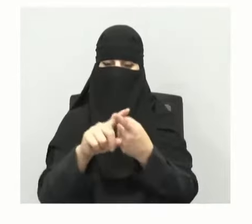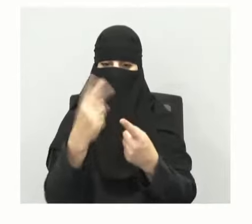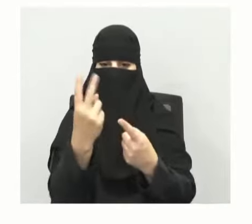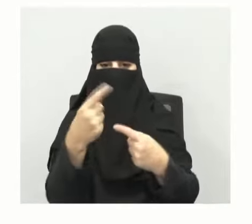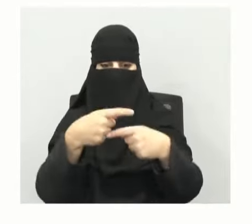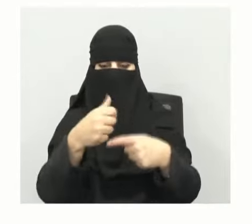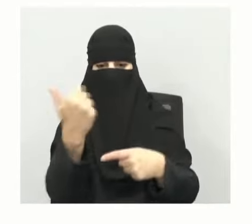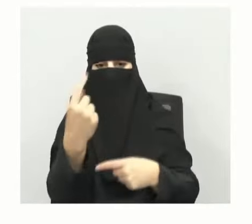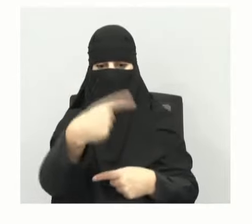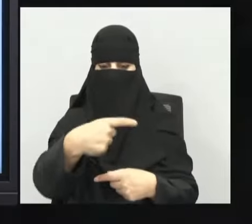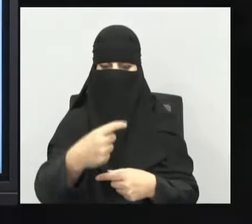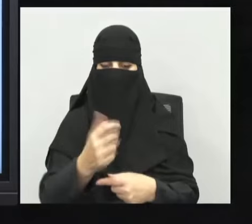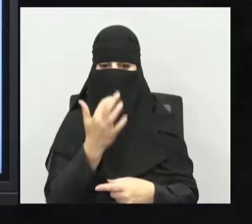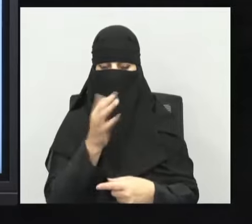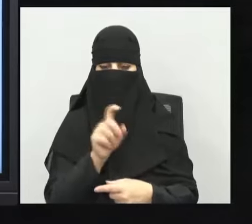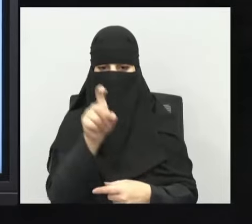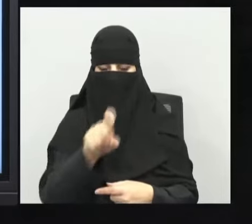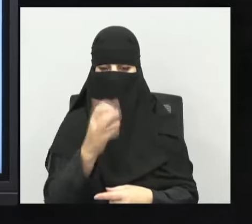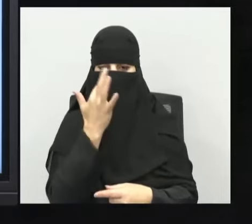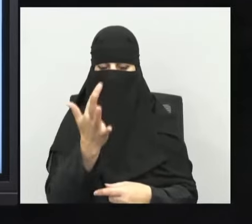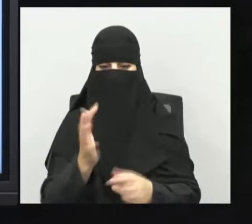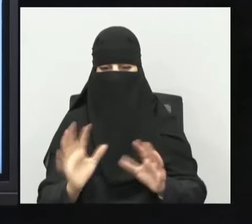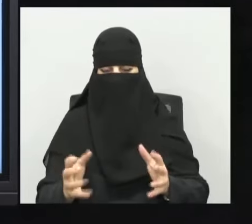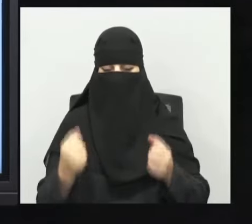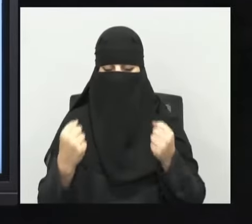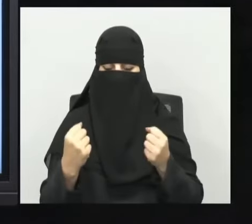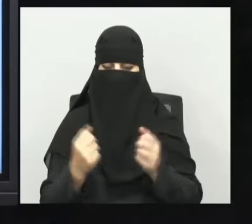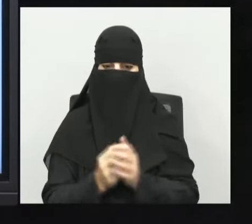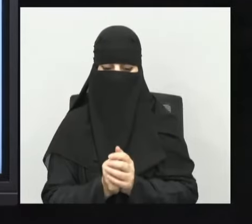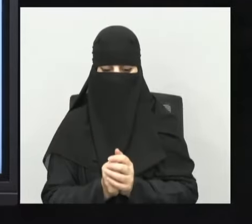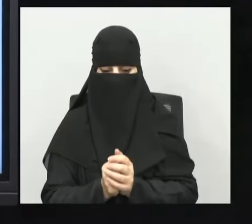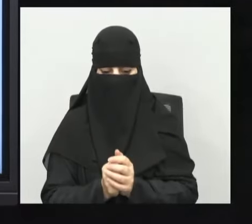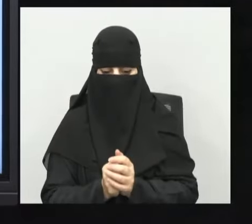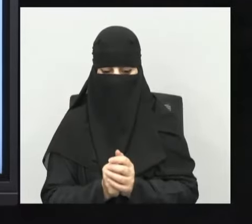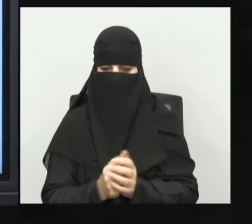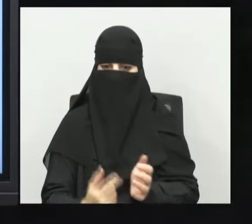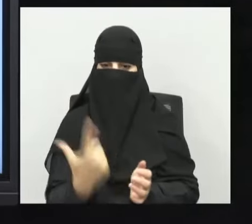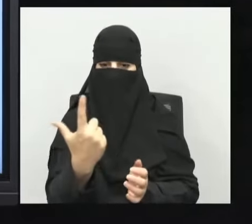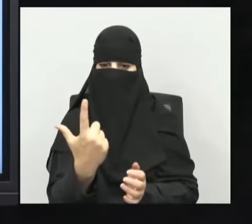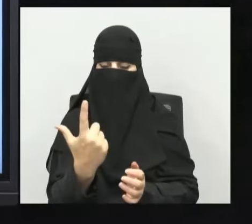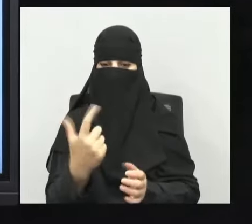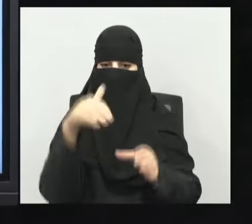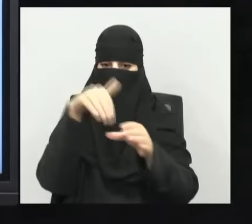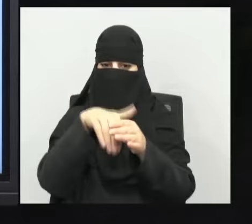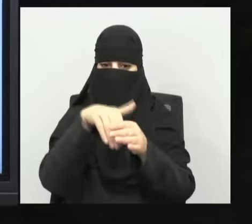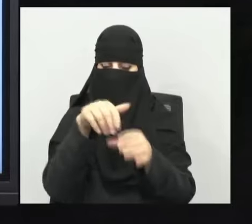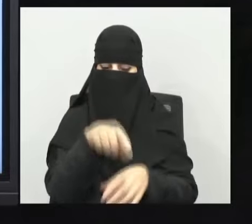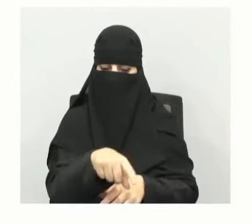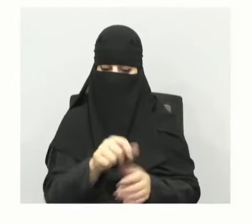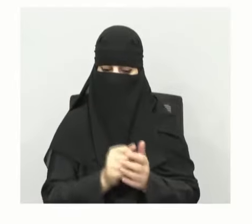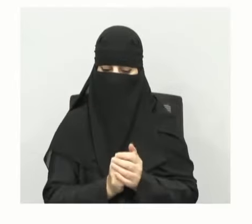اثنين تساوي سته عشر سالونا صعبه بارك الله فيكم يلا يا ابطال السبعه لدينا في المدخلات هنا